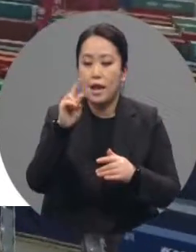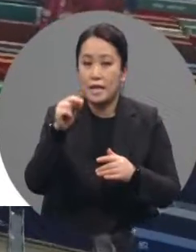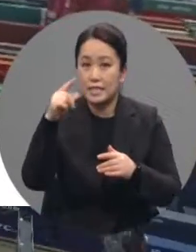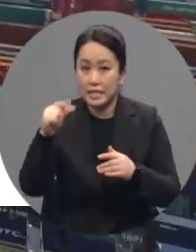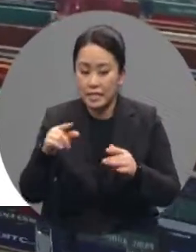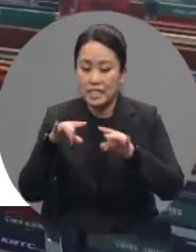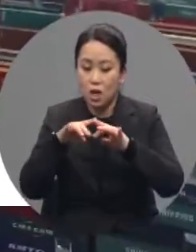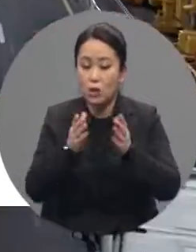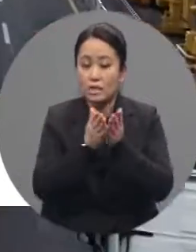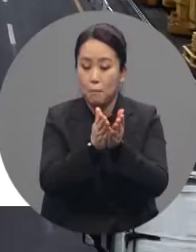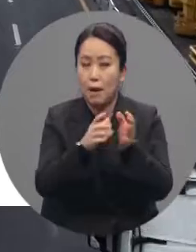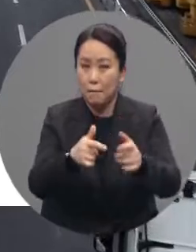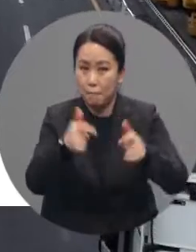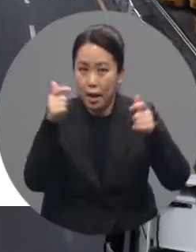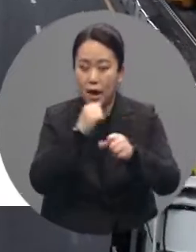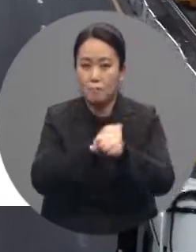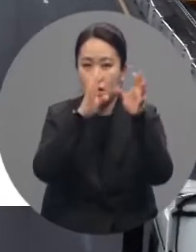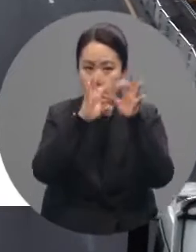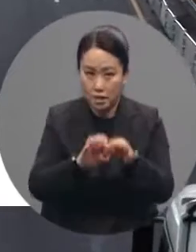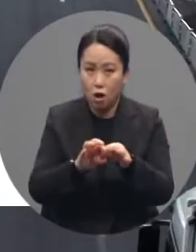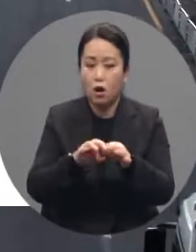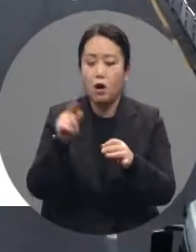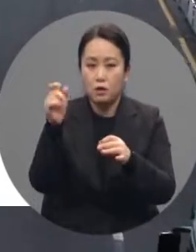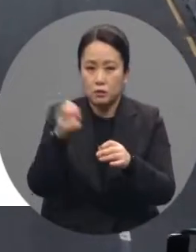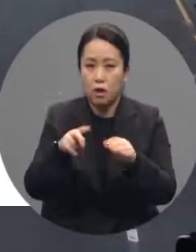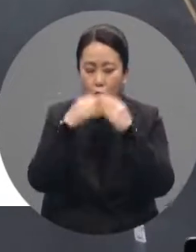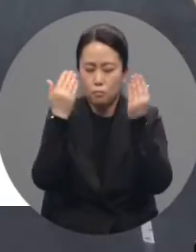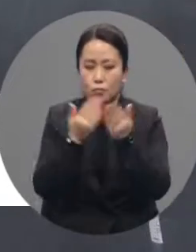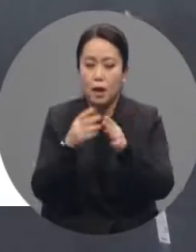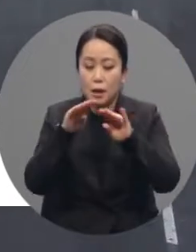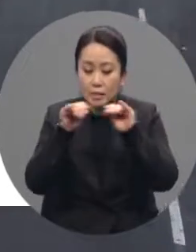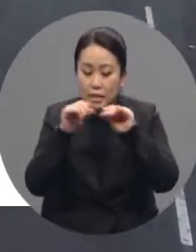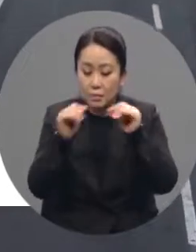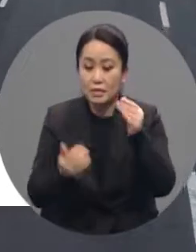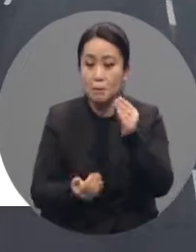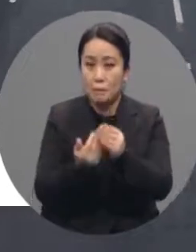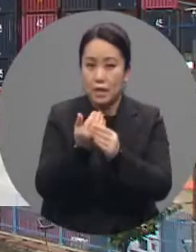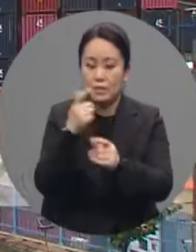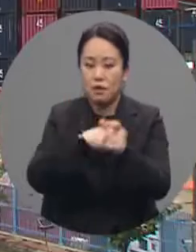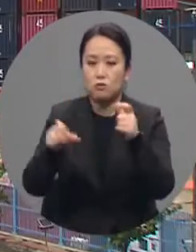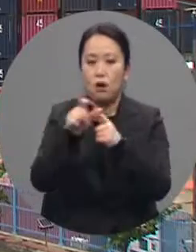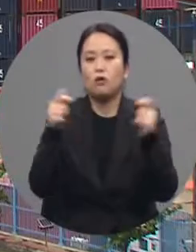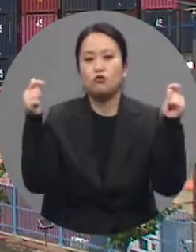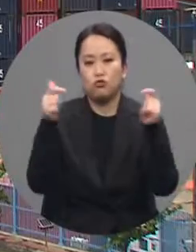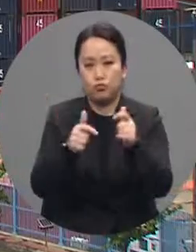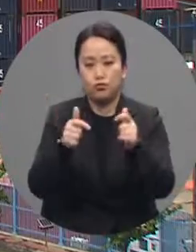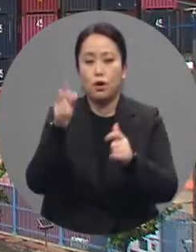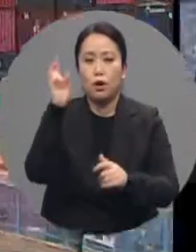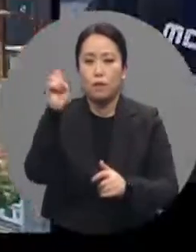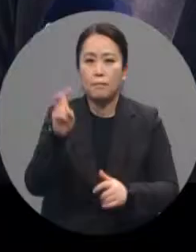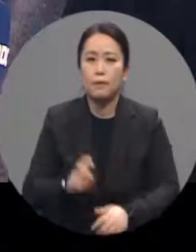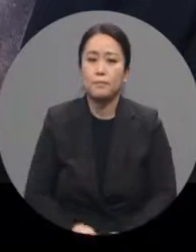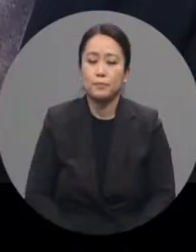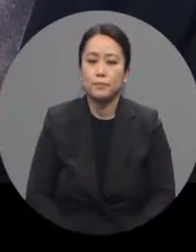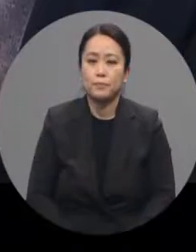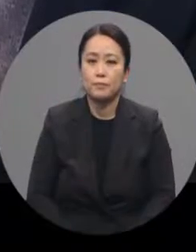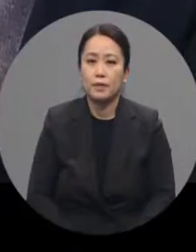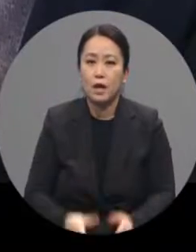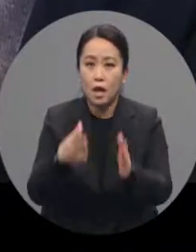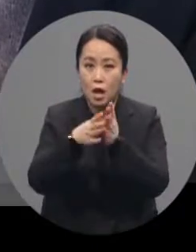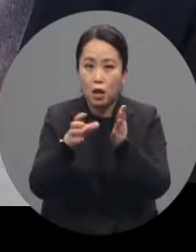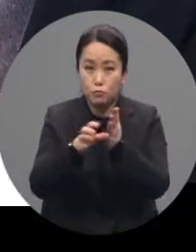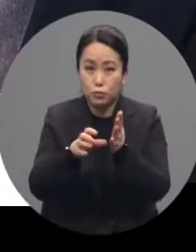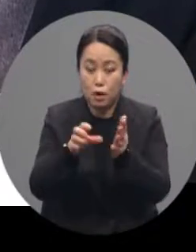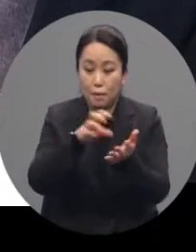하역 장비가 친환경 장비로 전부 바뀌면서 미세먼지 배출은 더욱 줄어들 것으로 예상됩니다. 하역 장비에